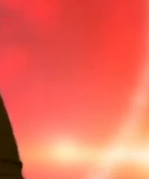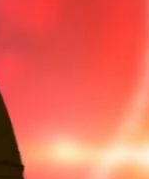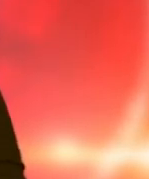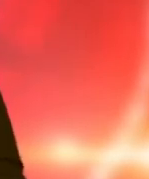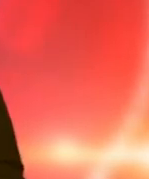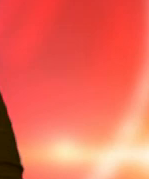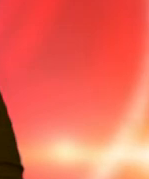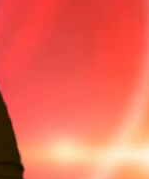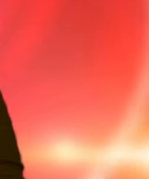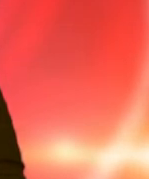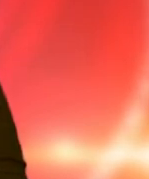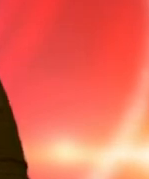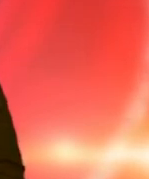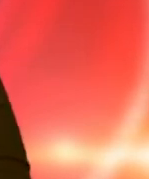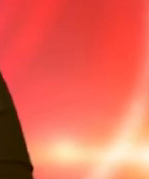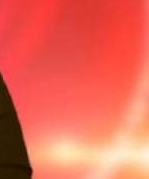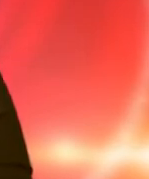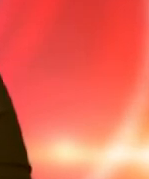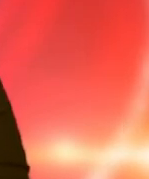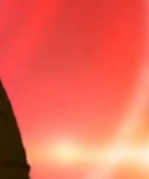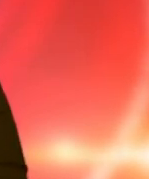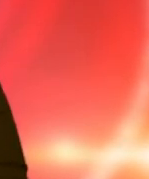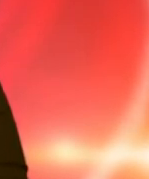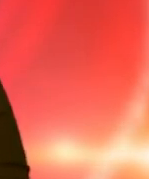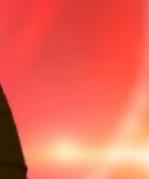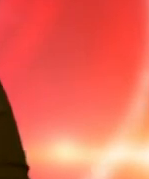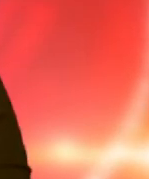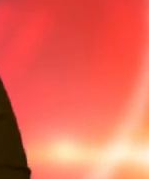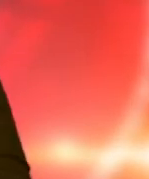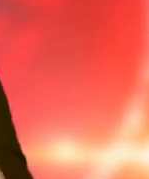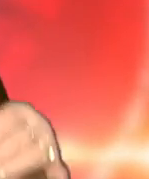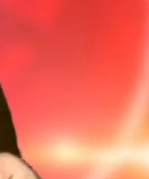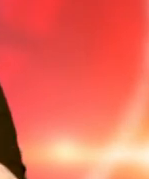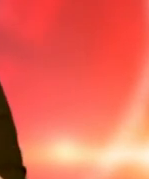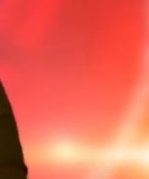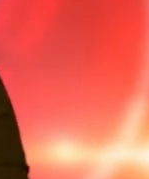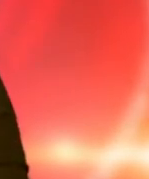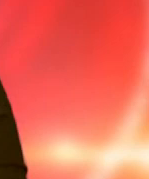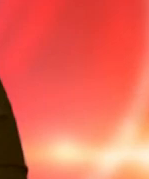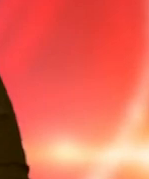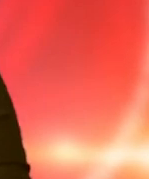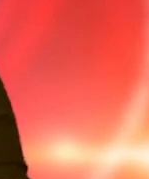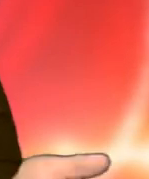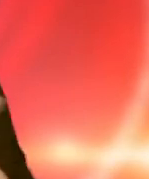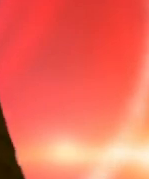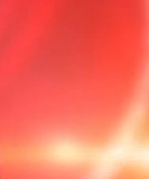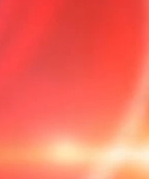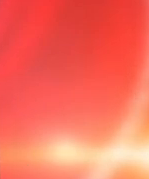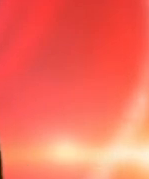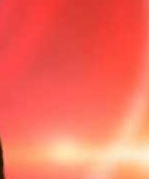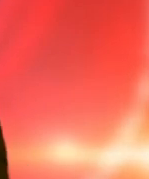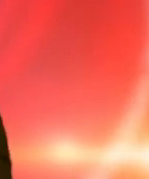provocând astfel daună ecologică majoră. Agenția de dezvoltare locală din Moldova a venit cu propunerea